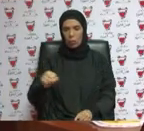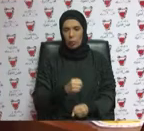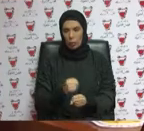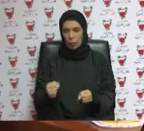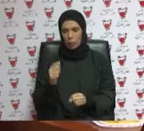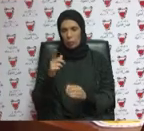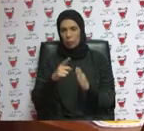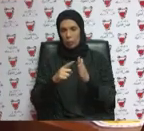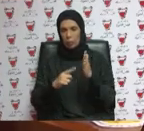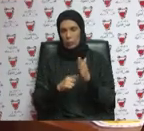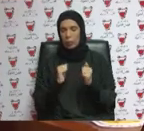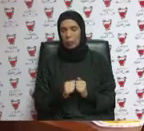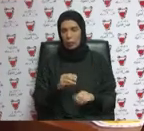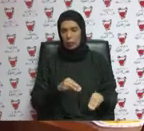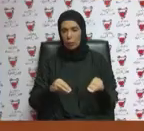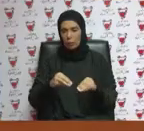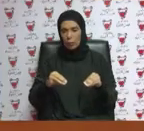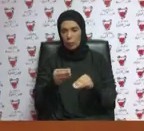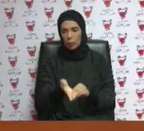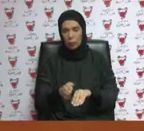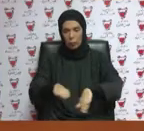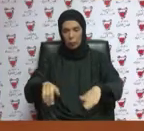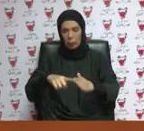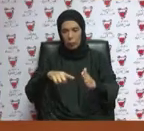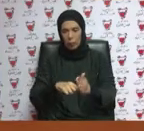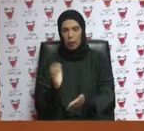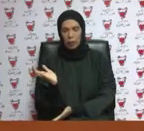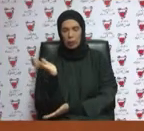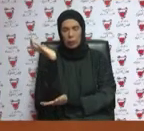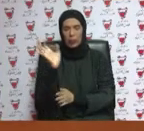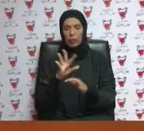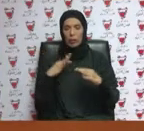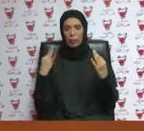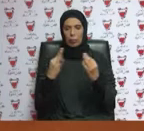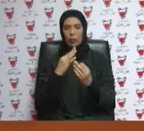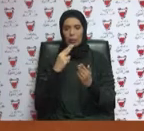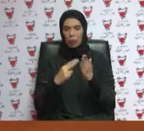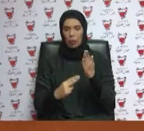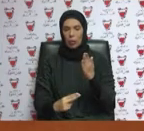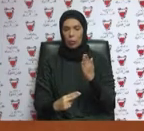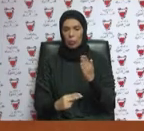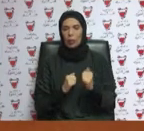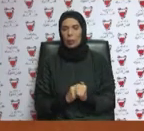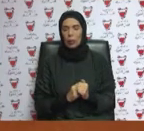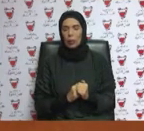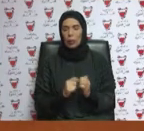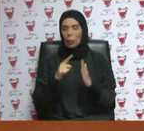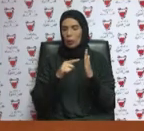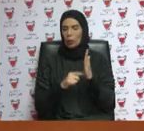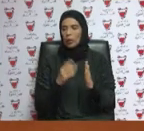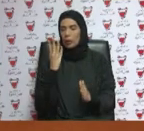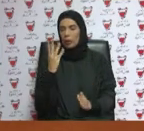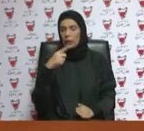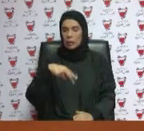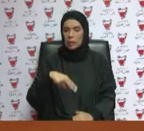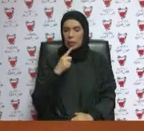مشروع قانون بتعديل بعض أحكام قانون التأمين الاجتماعي الصادر بالمرسوم بقانون رقم